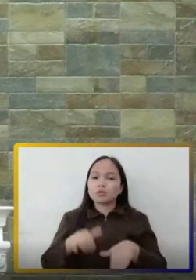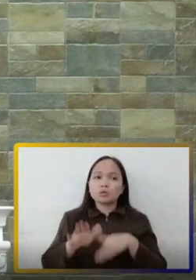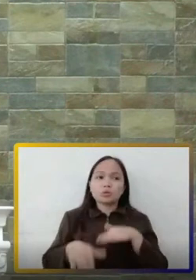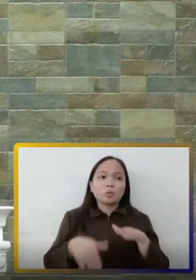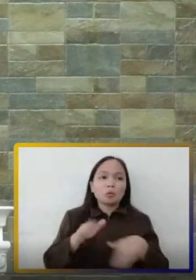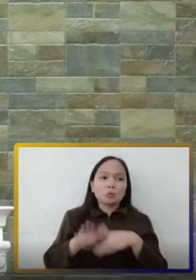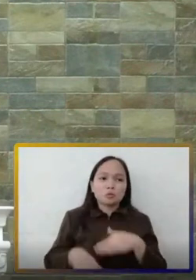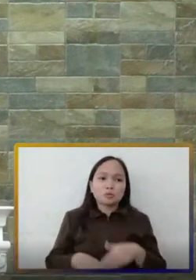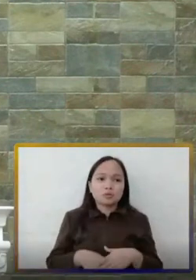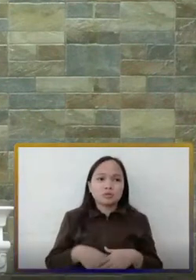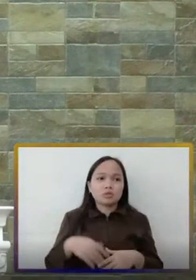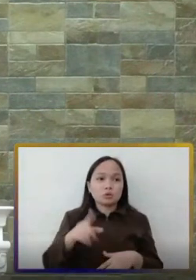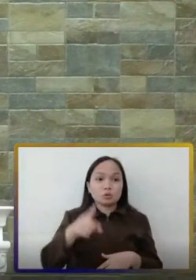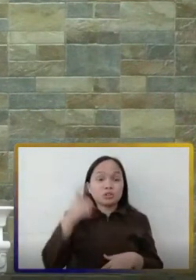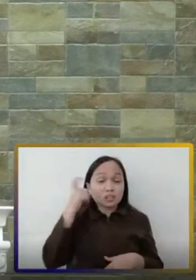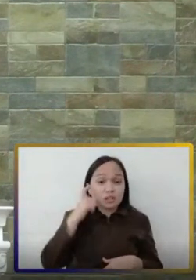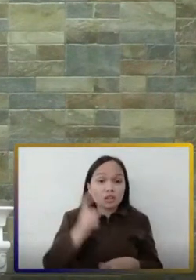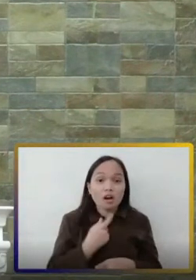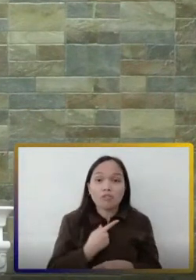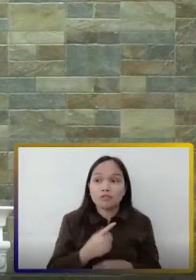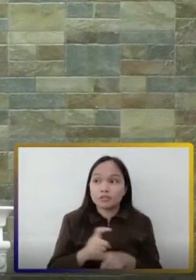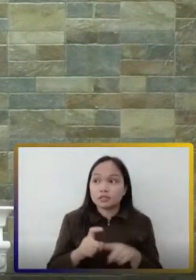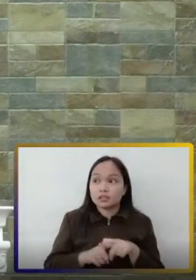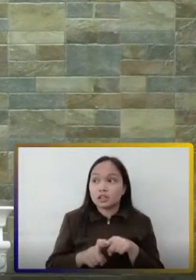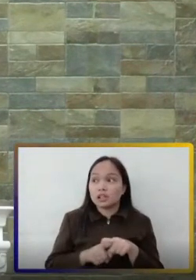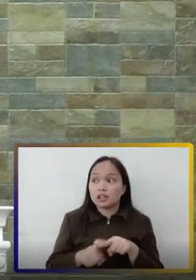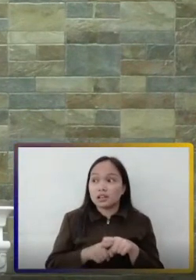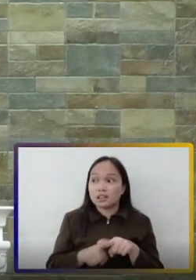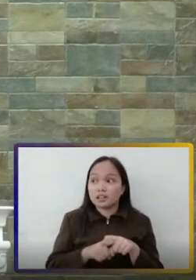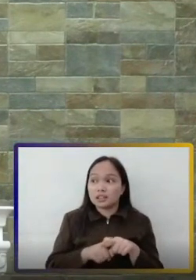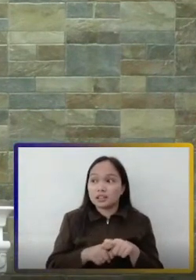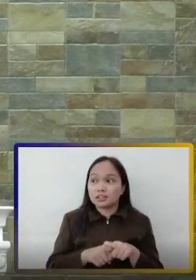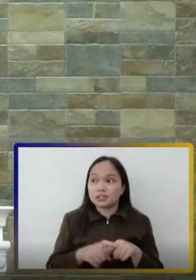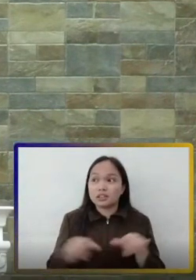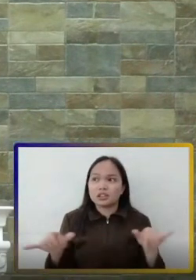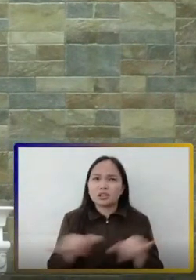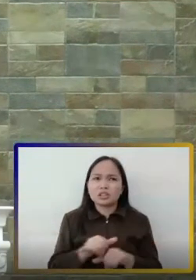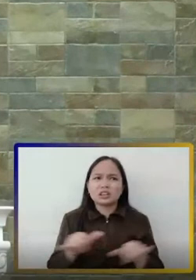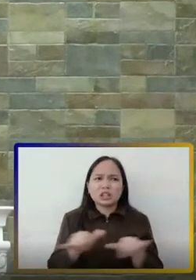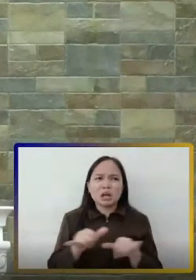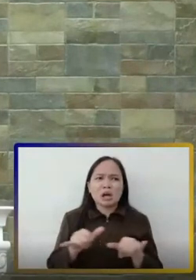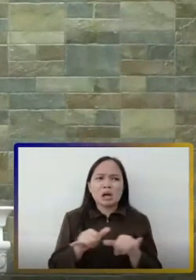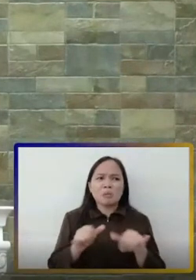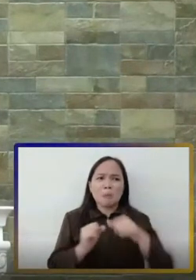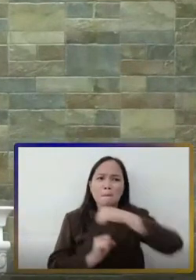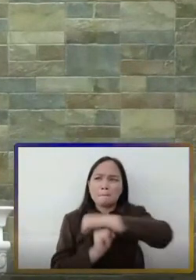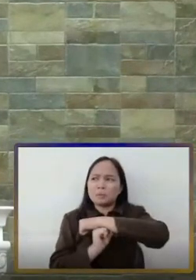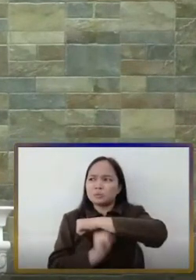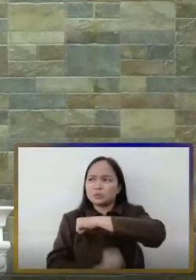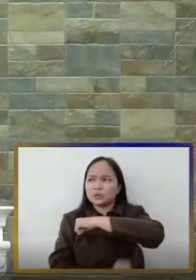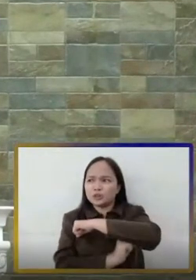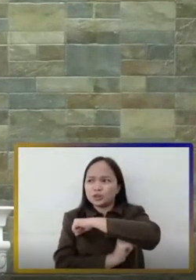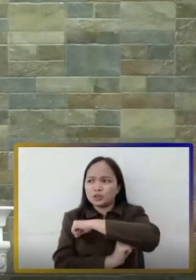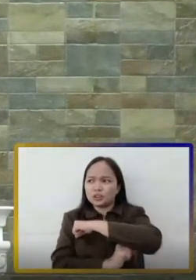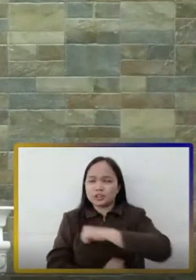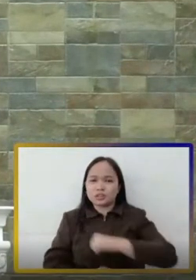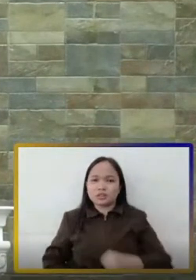Nakakala mo may Meralco lagi. Ginawa pa nilang poste ng Meralco ang sarili nila.